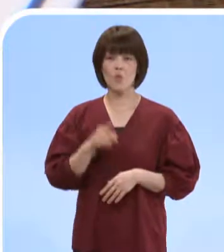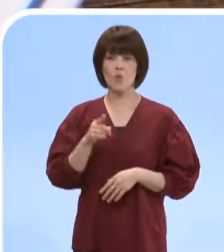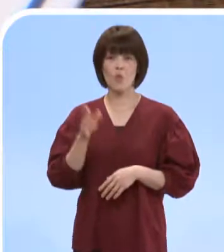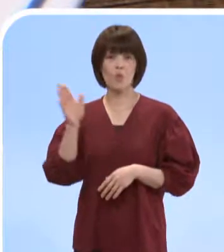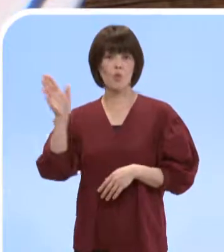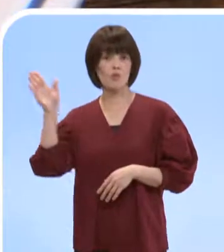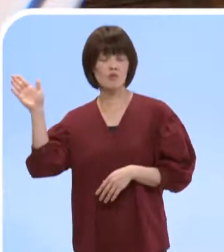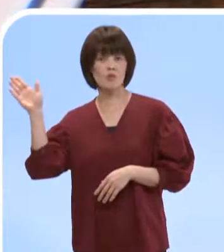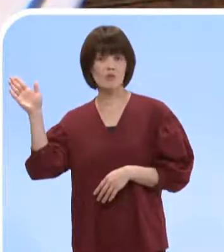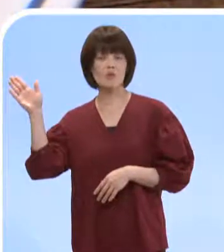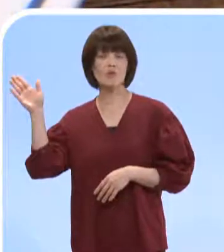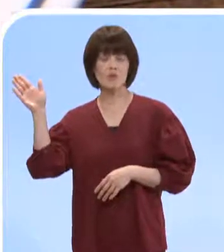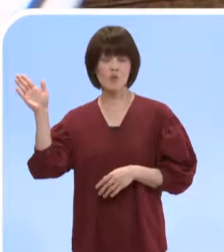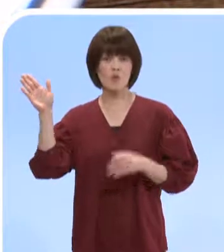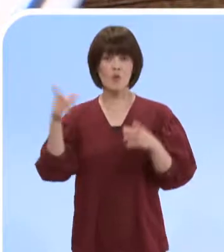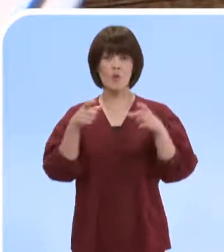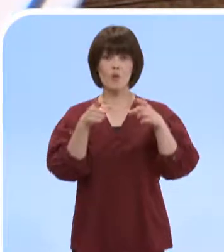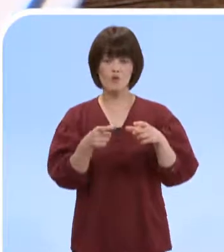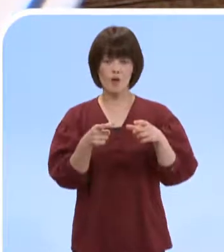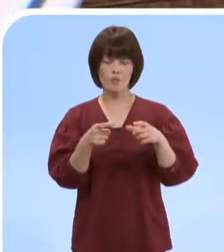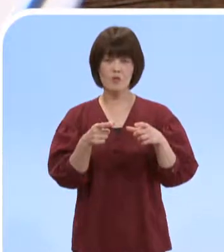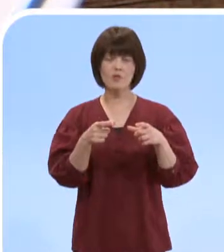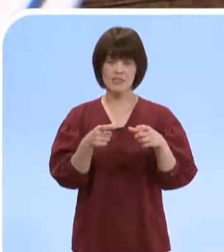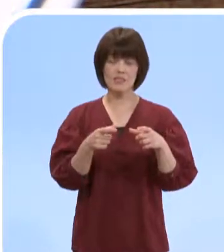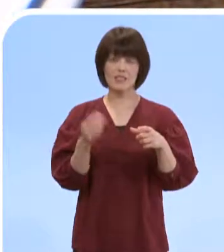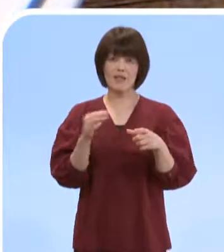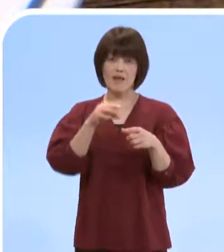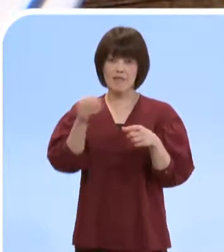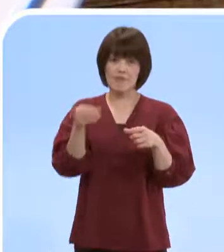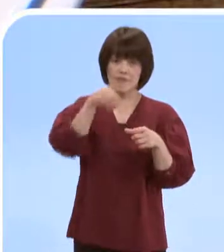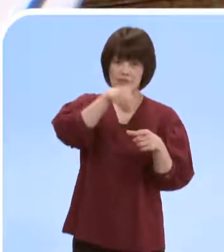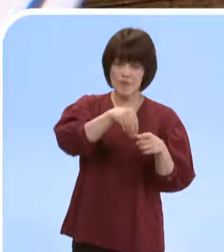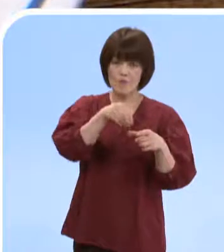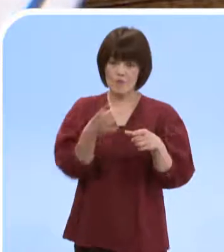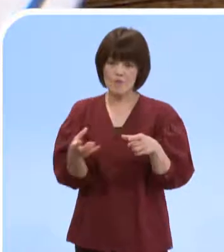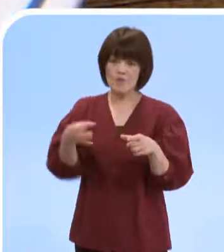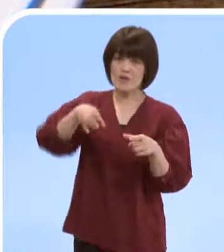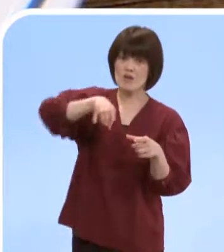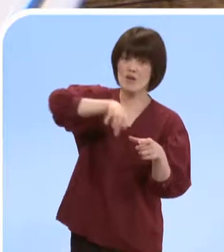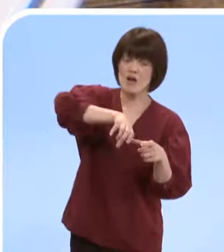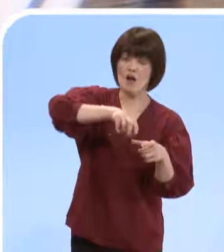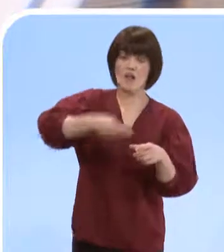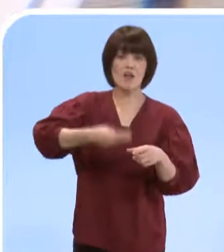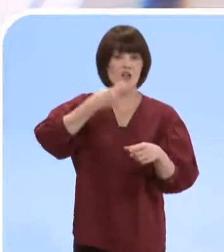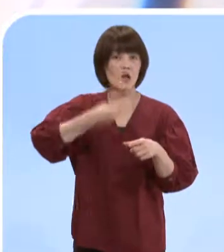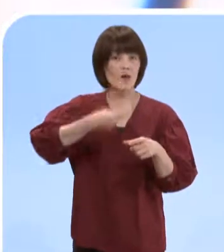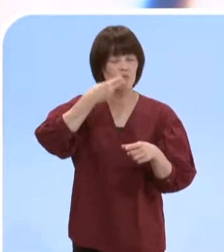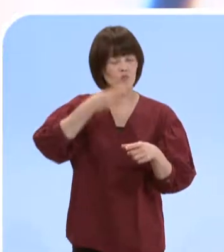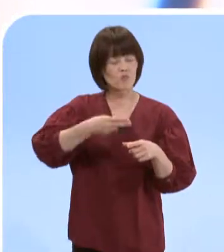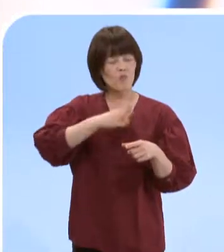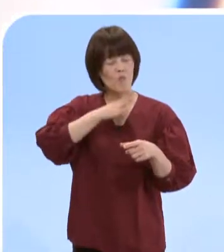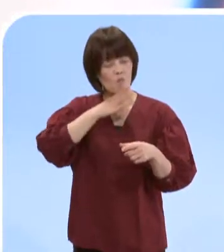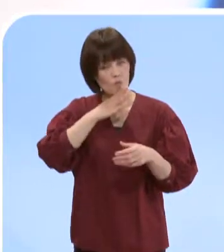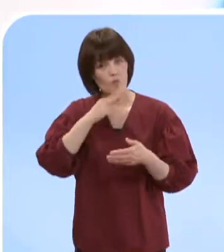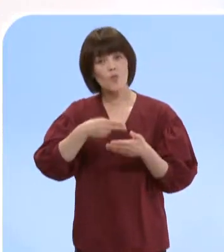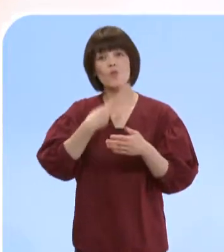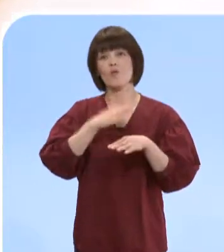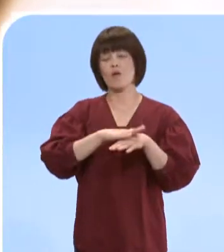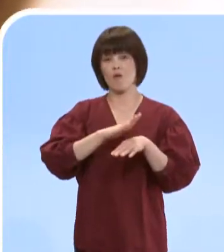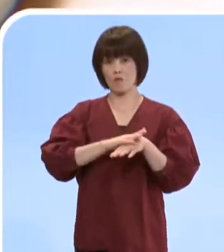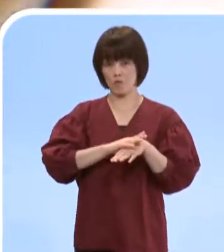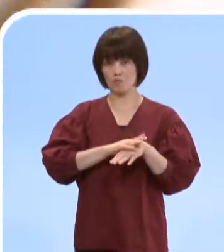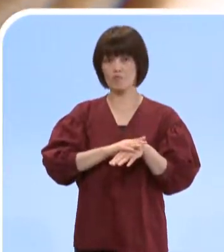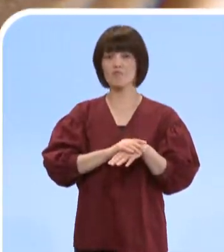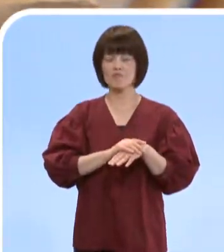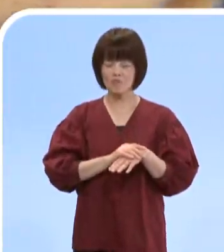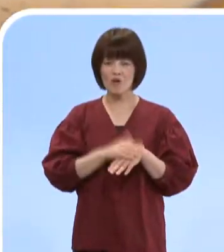実はこんな風に薬味とそばつゆをお皿に直接かけるのが伊豆市さらそば本来の食べ方なんですって